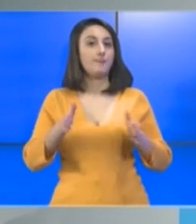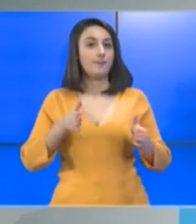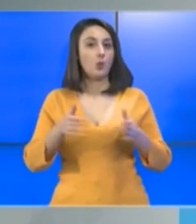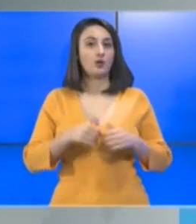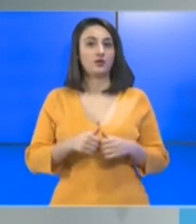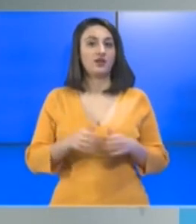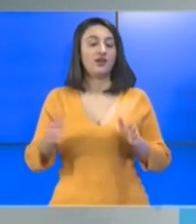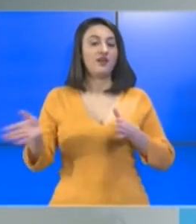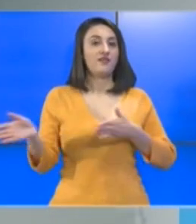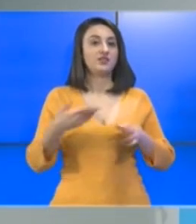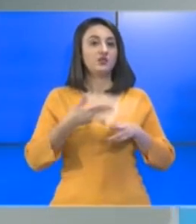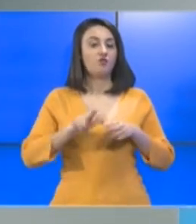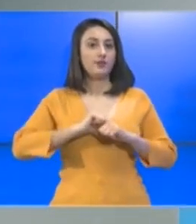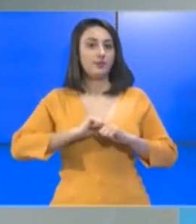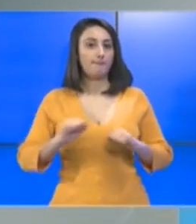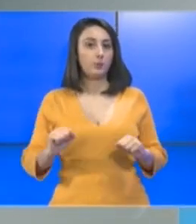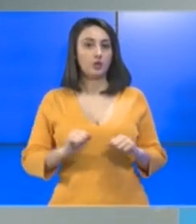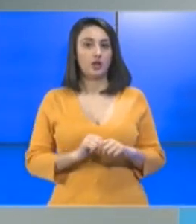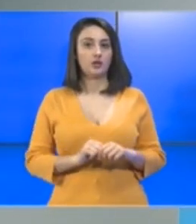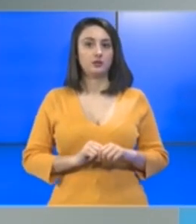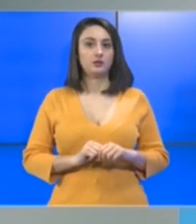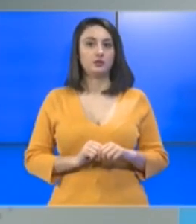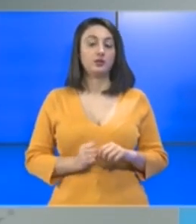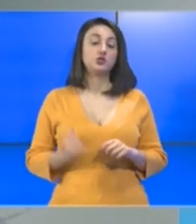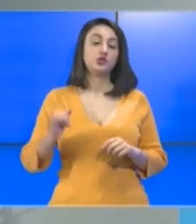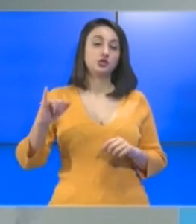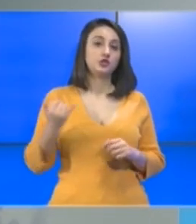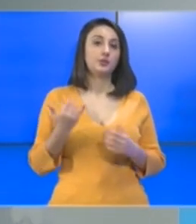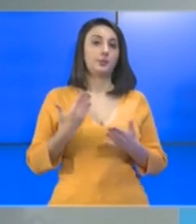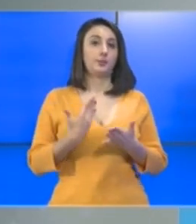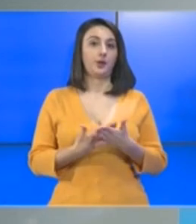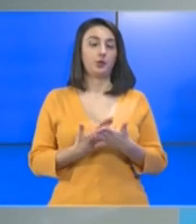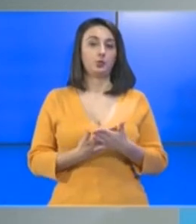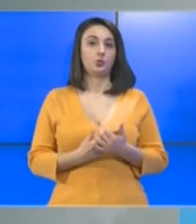perioadă vânturi foarte puternice, inclusiv pe